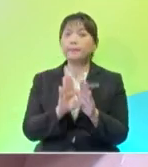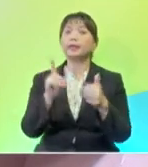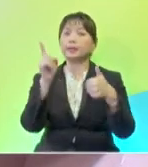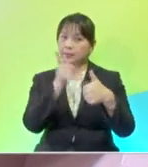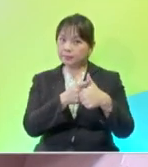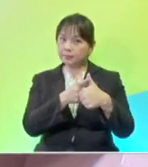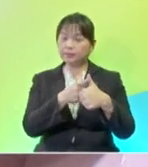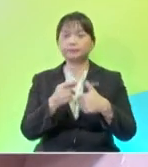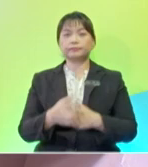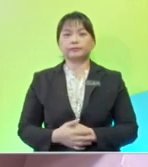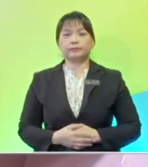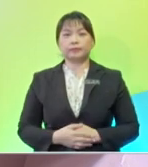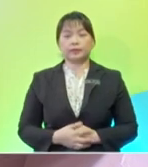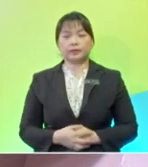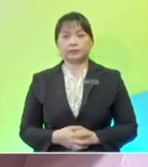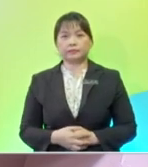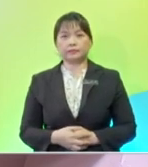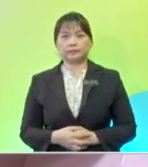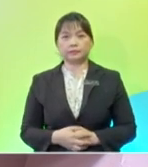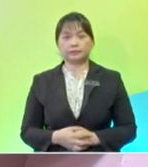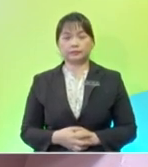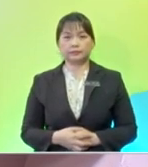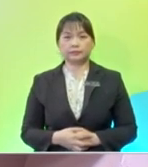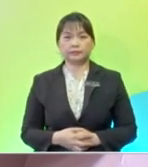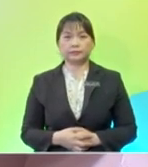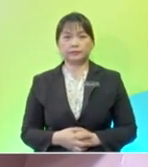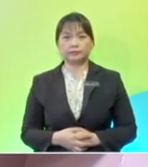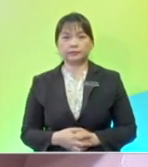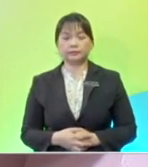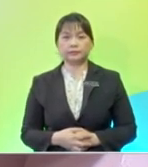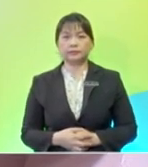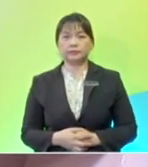antara gambar pertama kedua dan ketiga